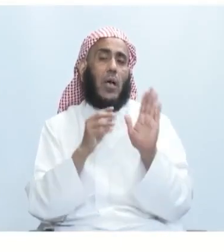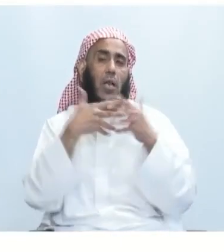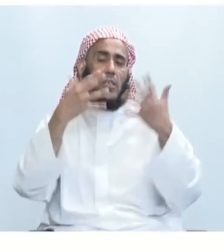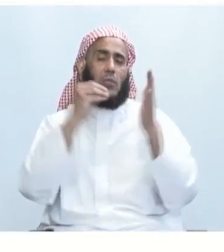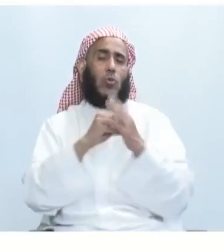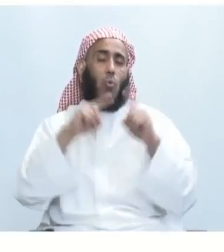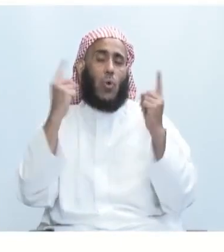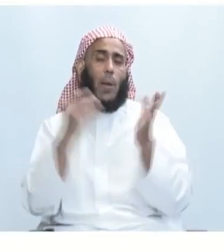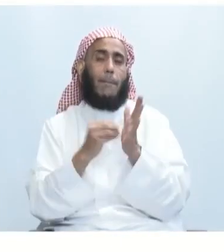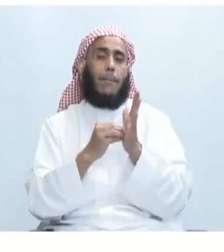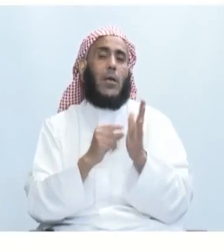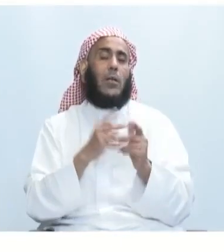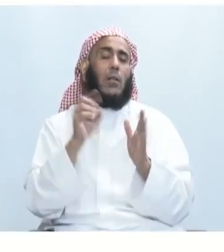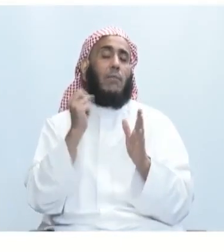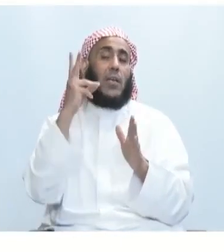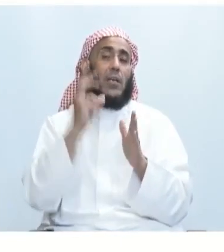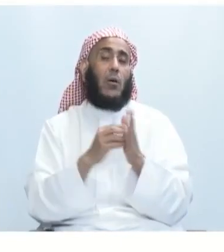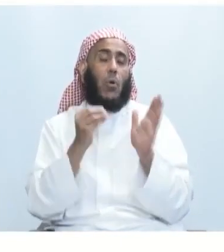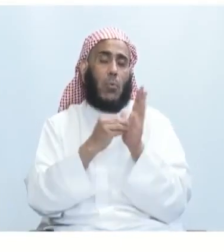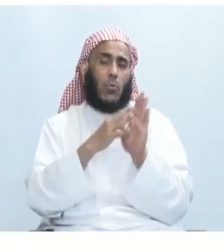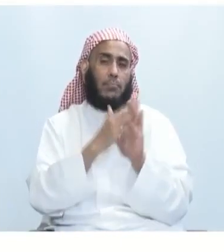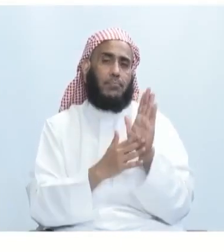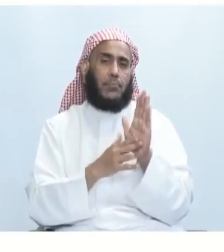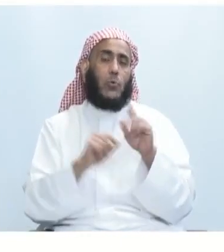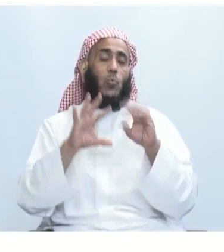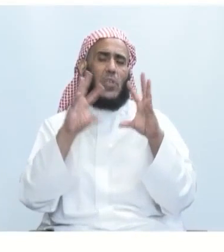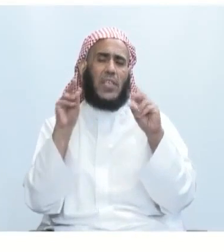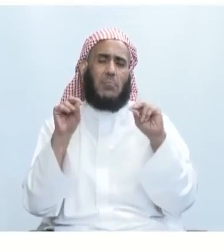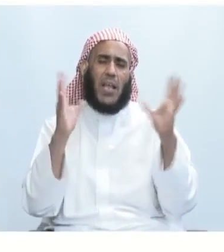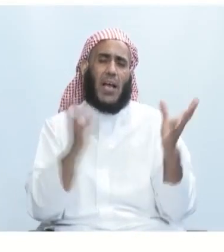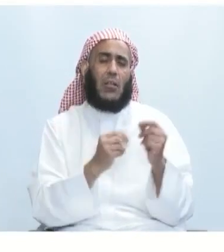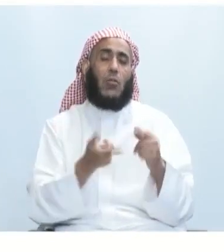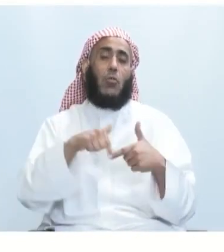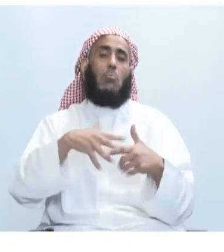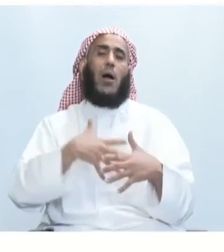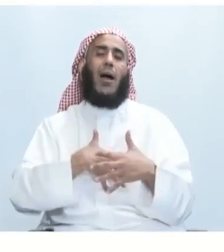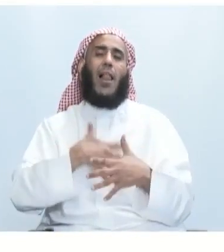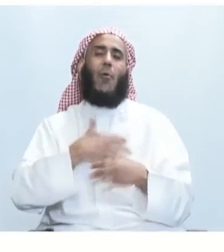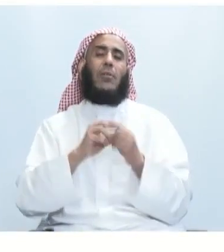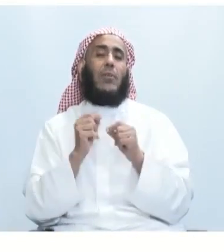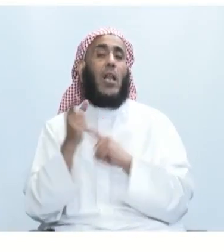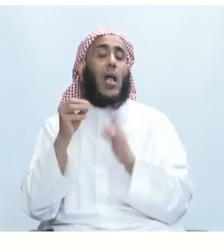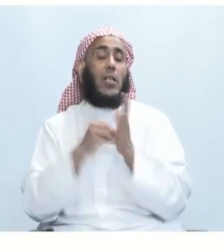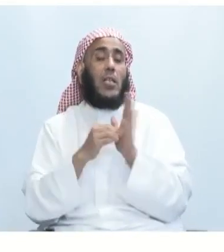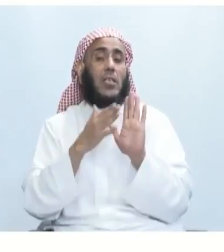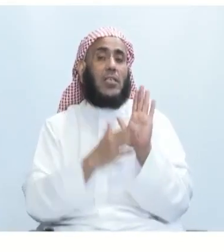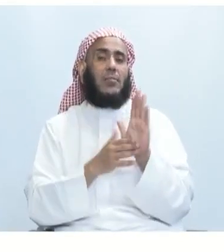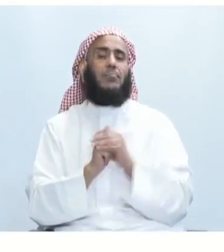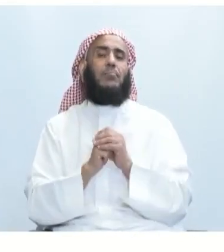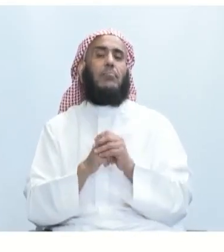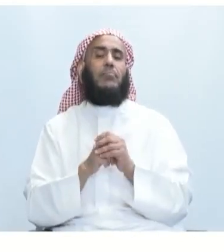وجوه العام وتحديد الفكره والموضوع وايضا الصور ثم العواطف هنا الحديث عن